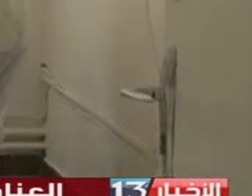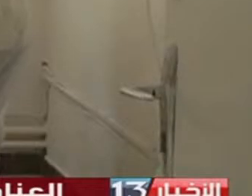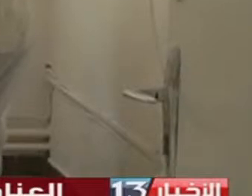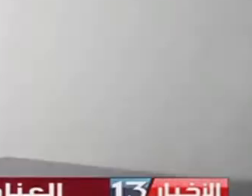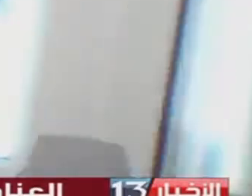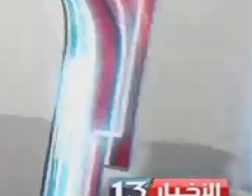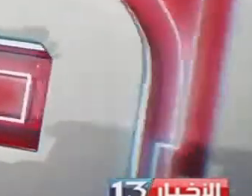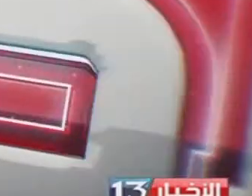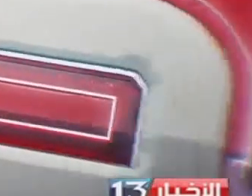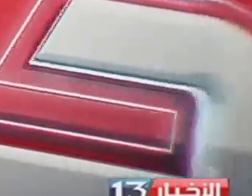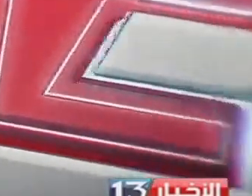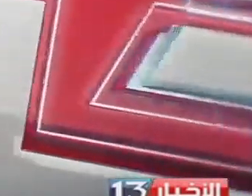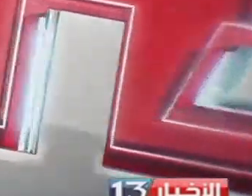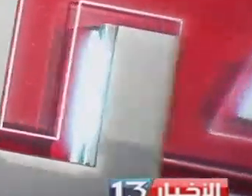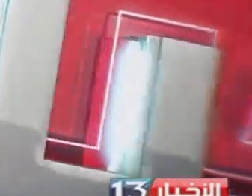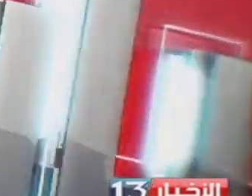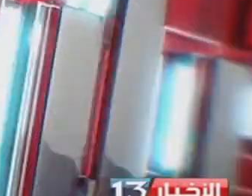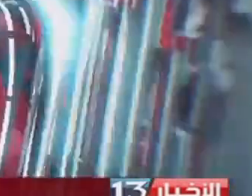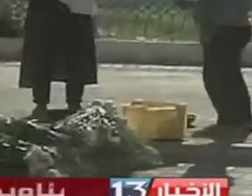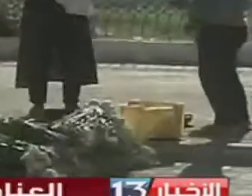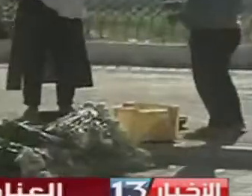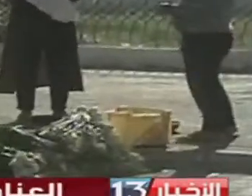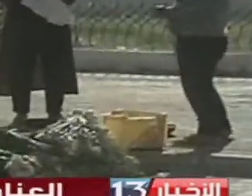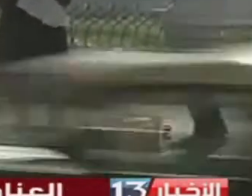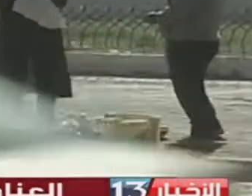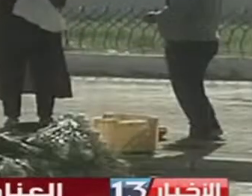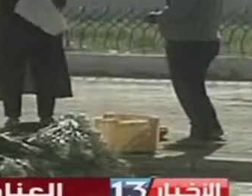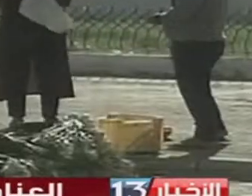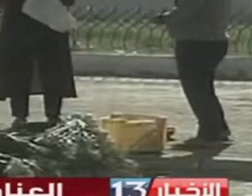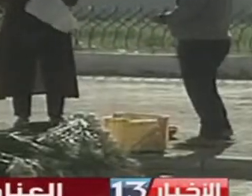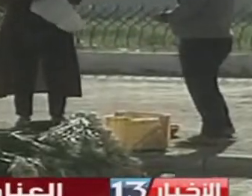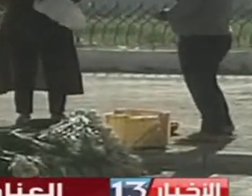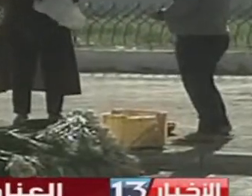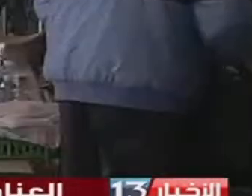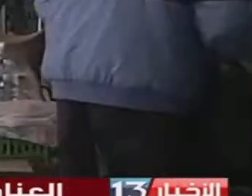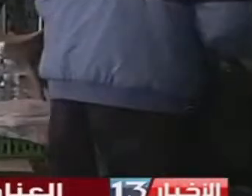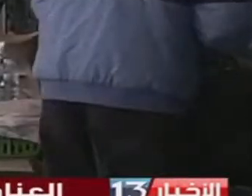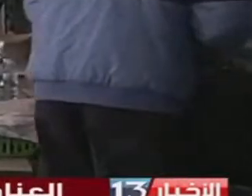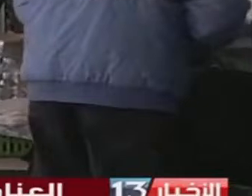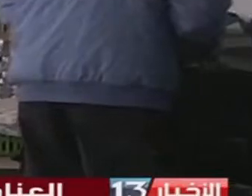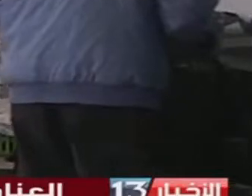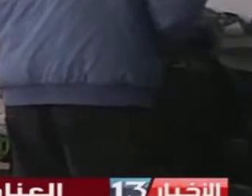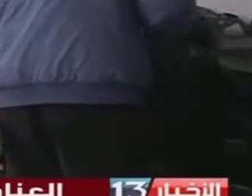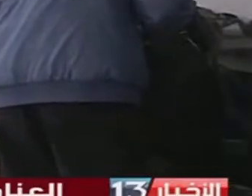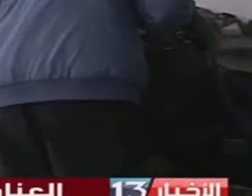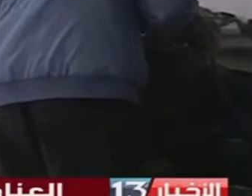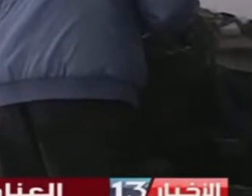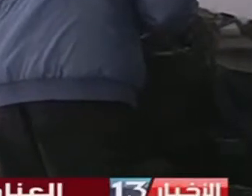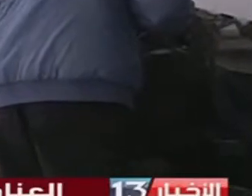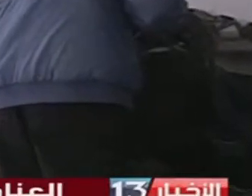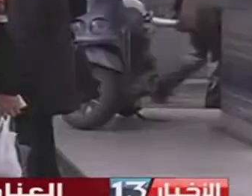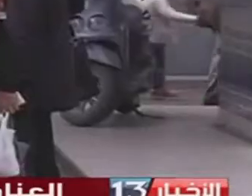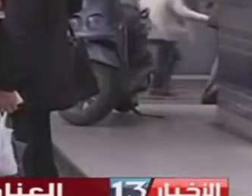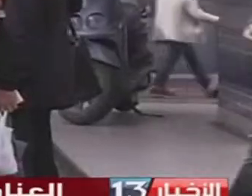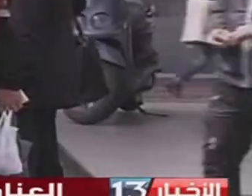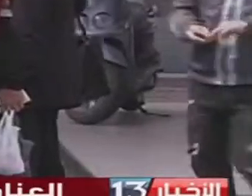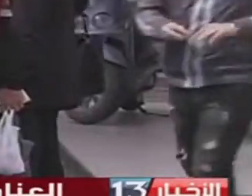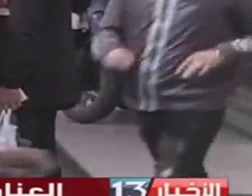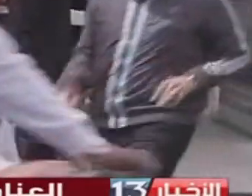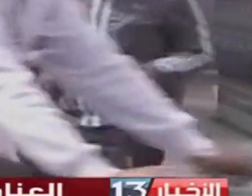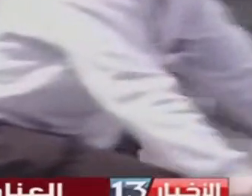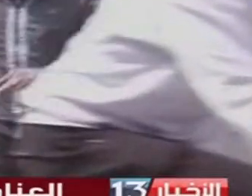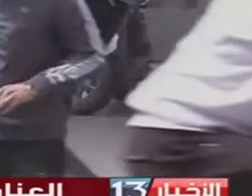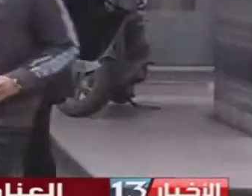الاستيعاب جائحه يفقد الالاف من اصحاب المهن صغرى مواردهم وتعمق ازمه